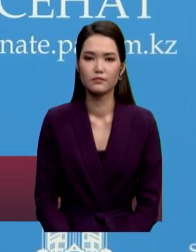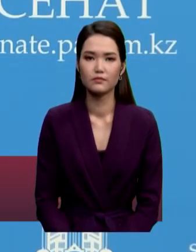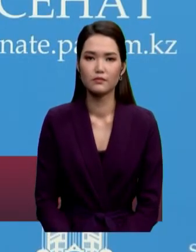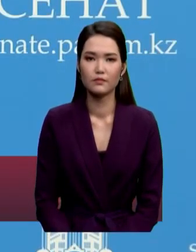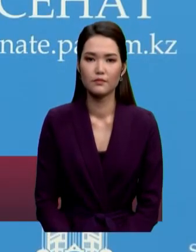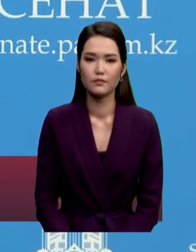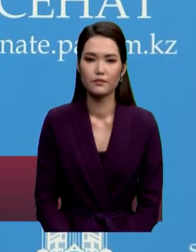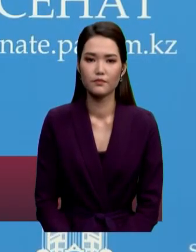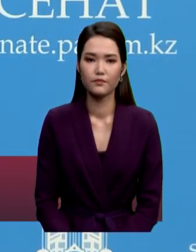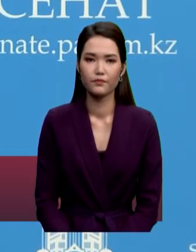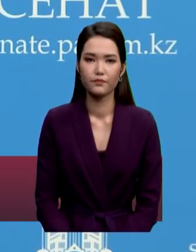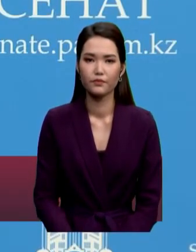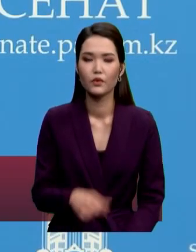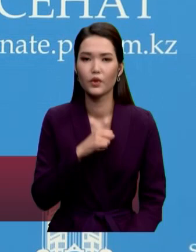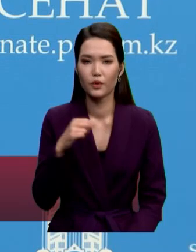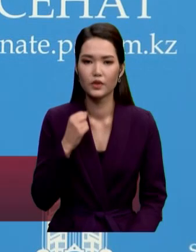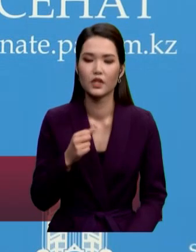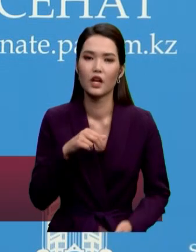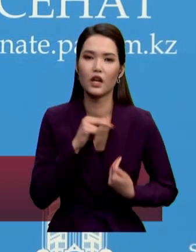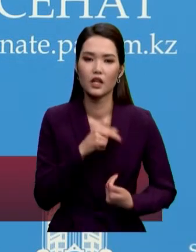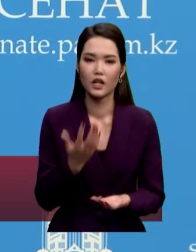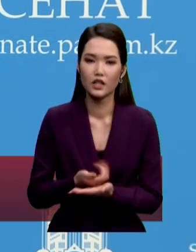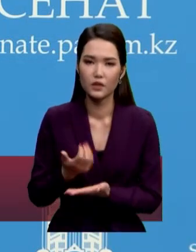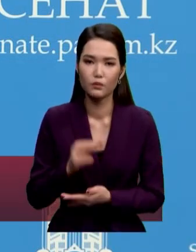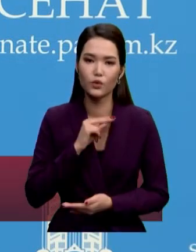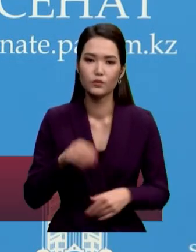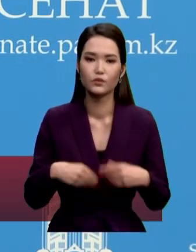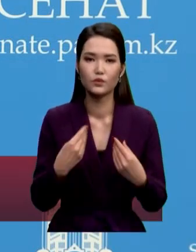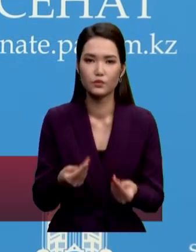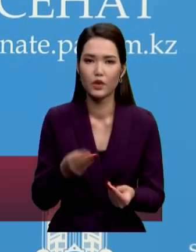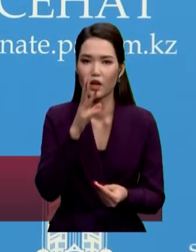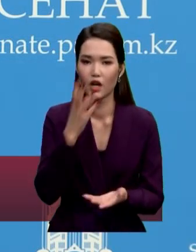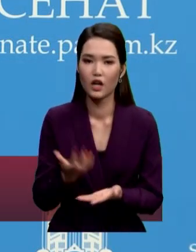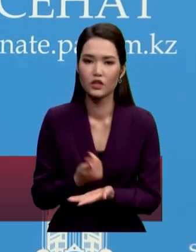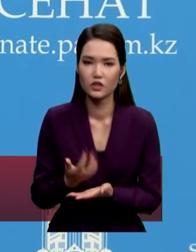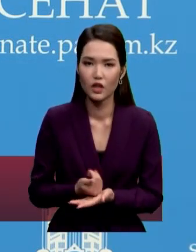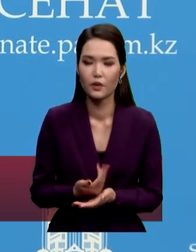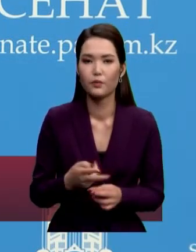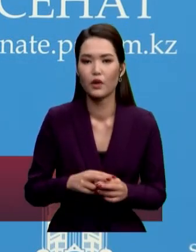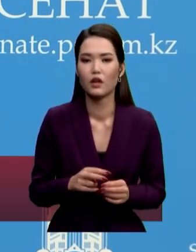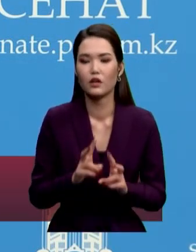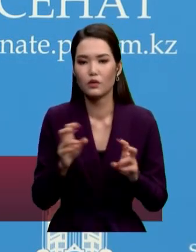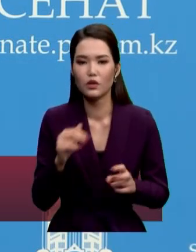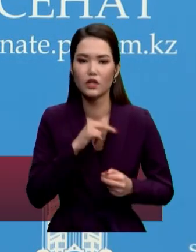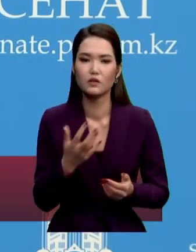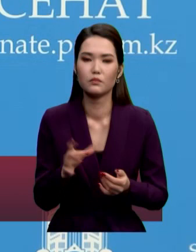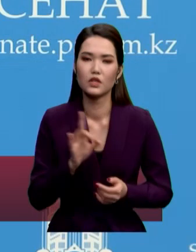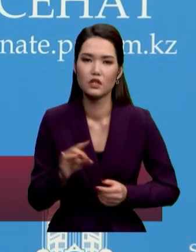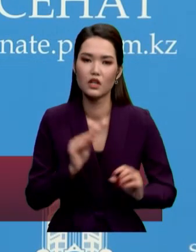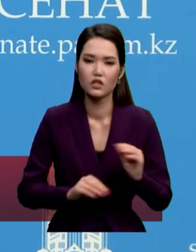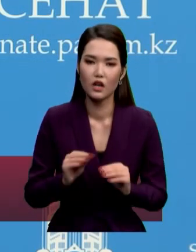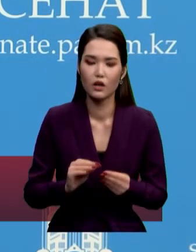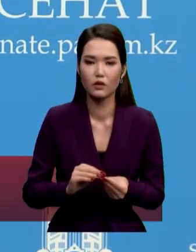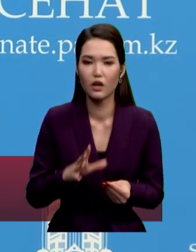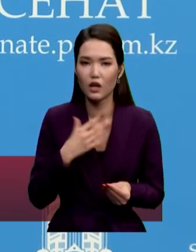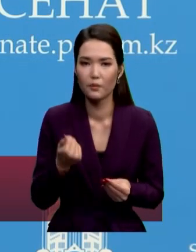Неге еңбек заңнамасына жұмыс берушілерді жалақыны жыл сайын инфляцияға қарай индексациялауын